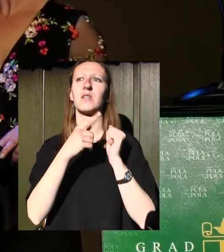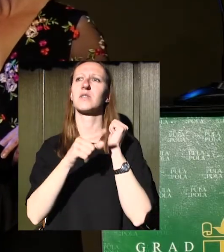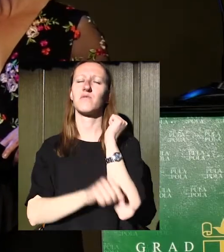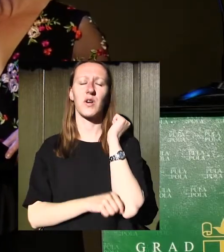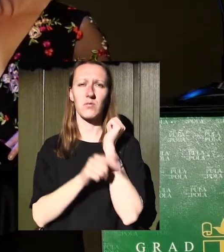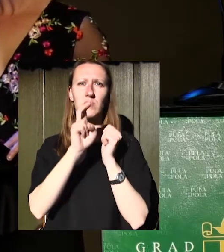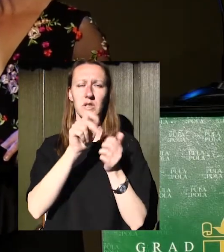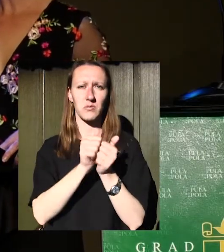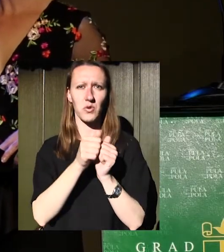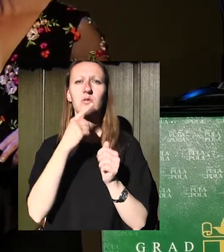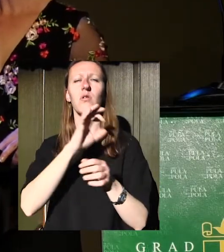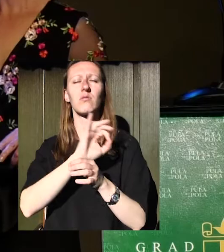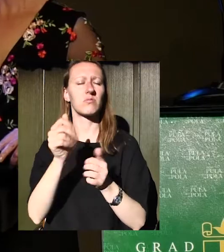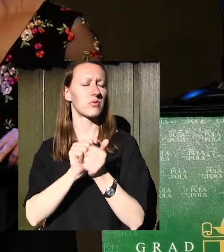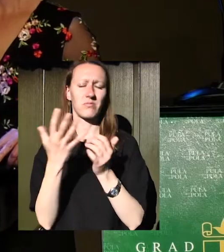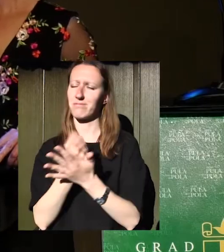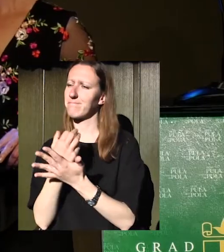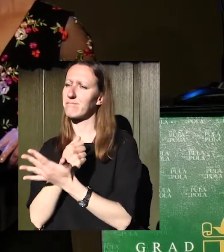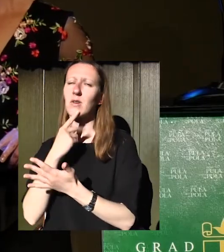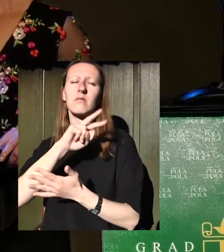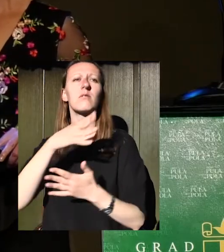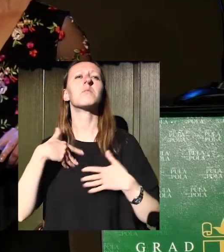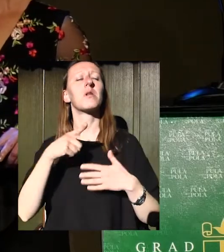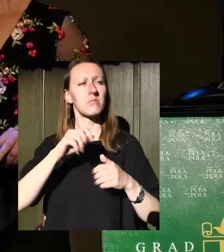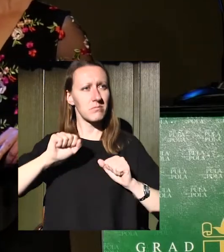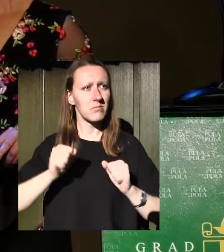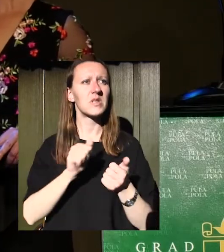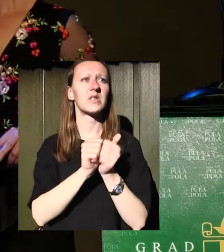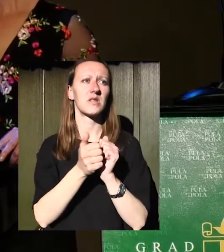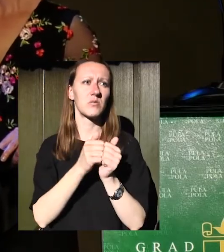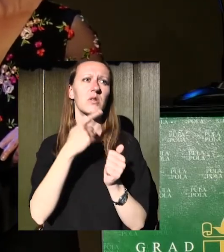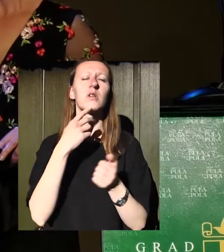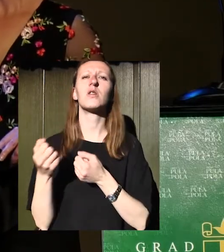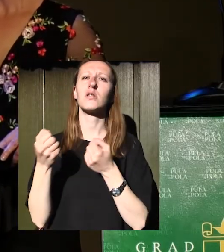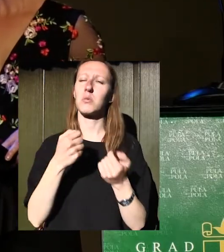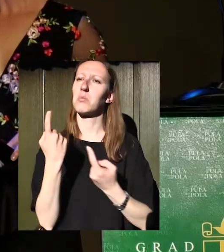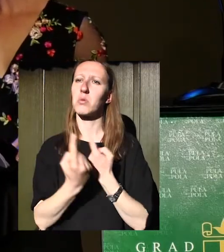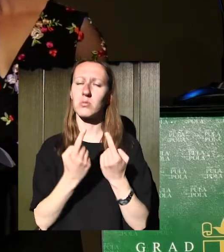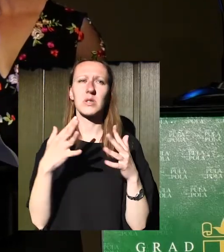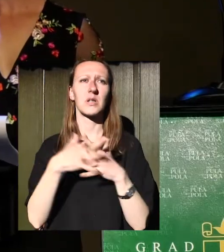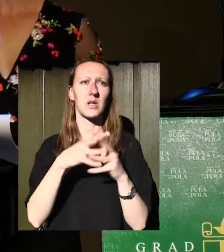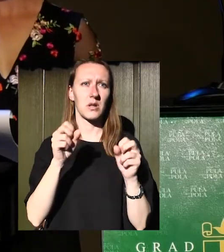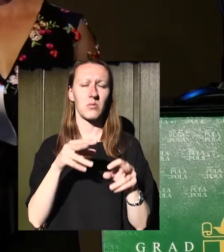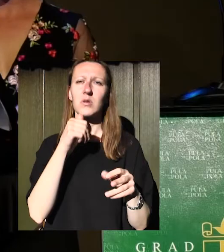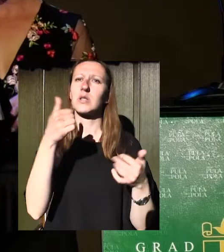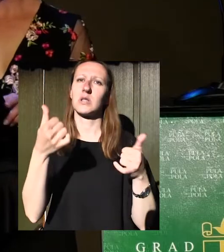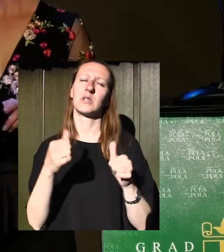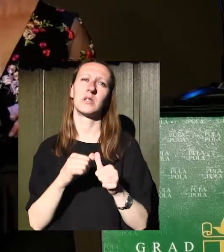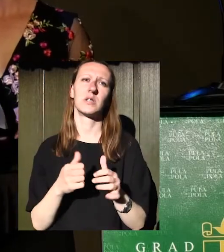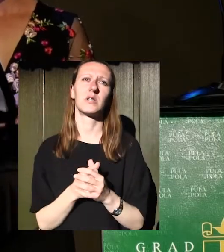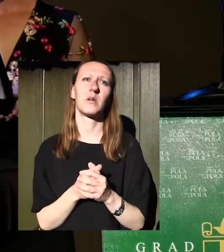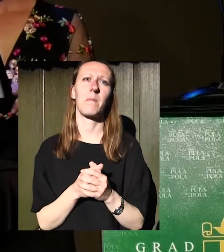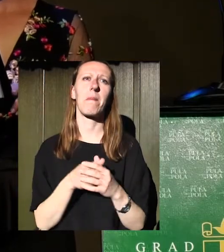student kineziologije ističe se sportskim uspjesima koji potiču i druge mlade za bavljenje sportom te doprinosi promociji grada Pule i